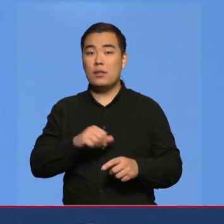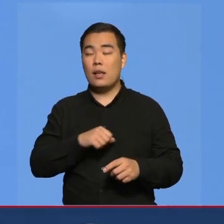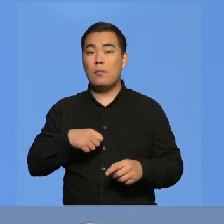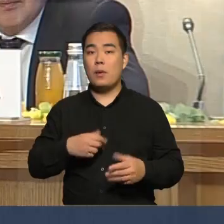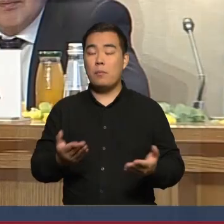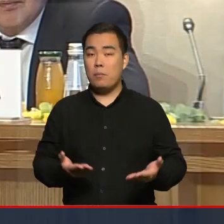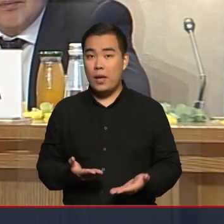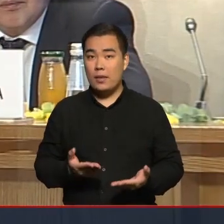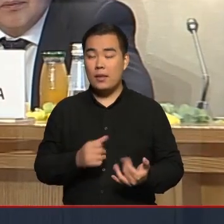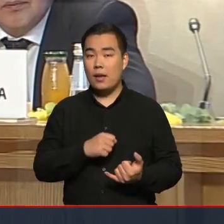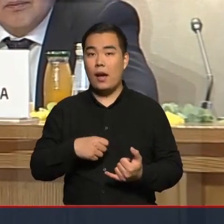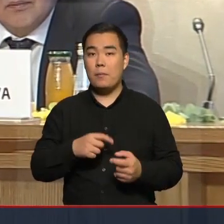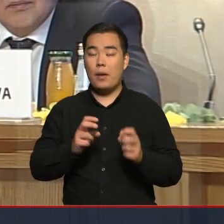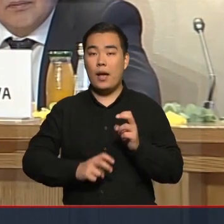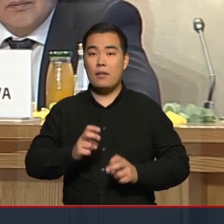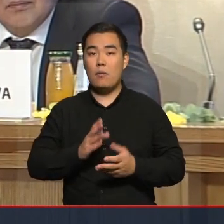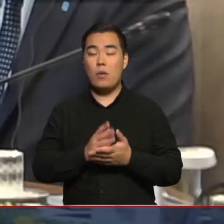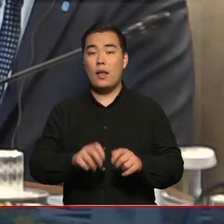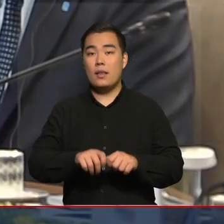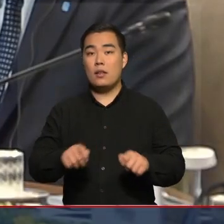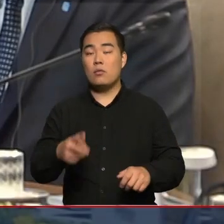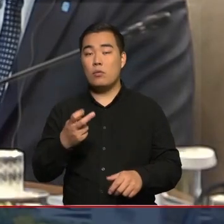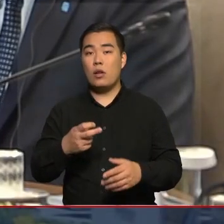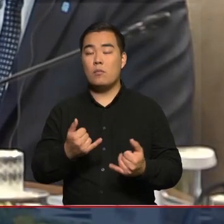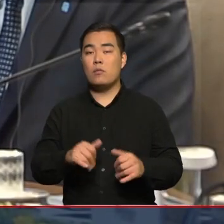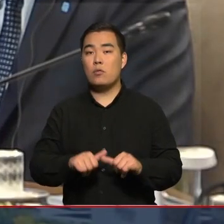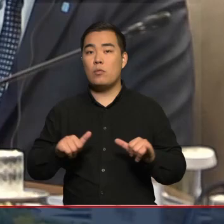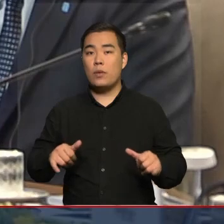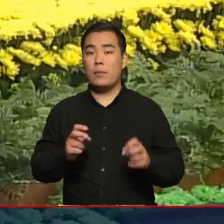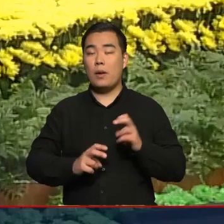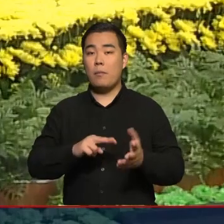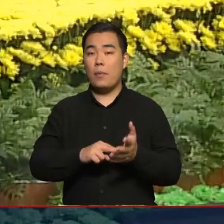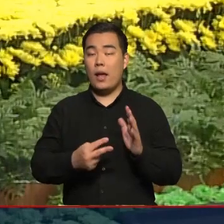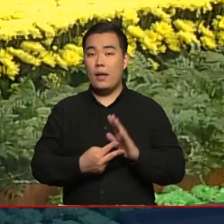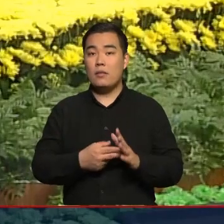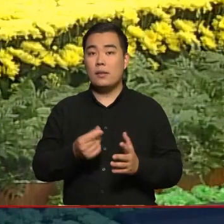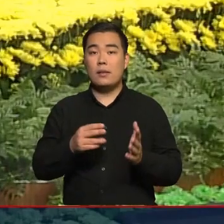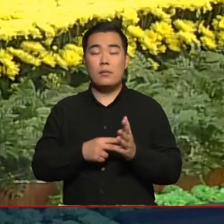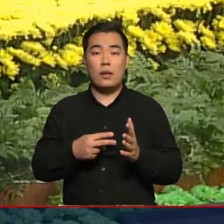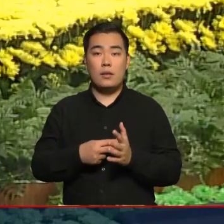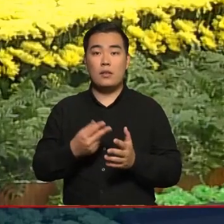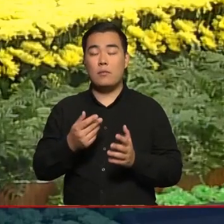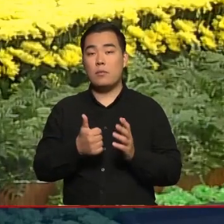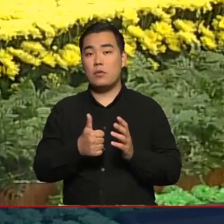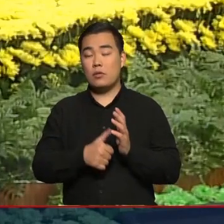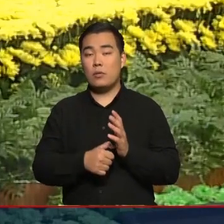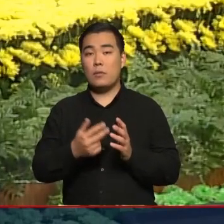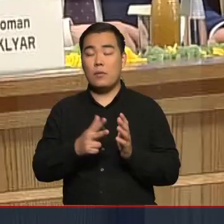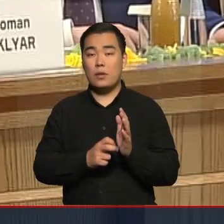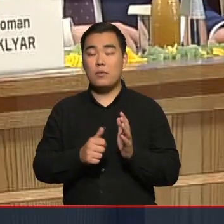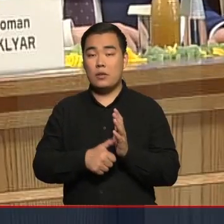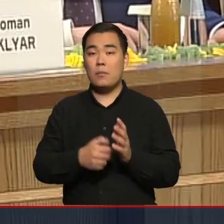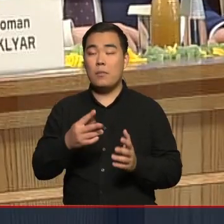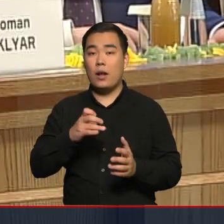производителей будет реализовано около 200 крупных инфраструктурных проектов оцениваемых более чем 86 млрд долларов правительство